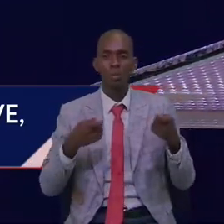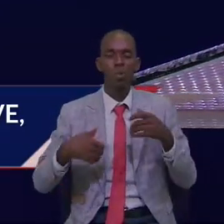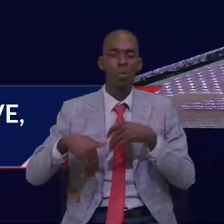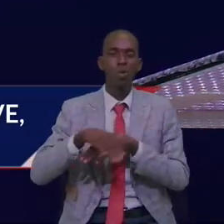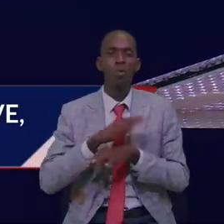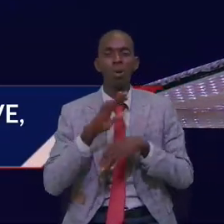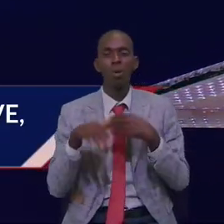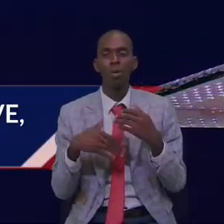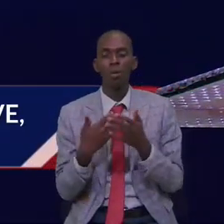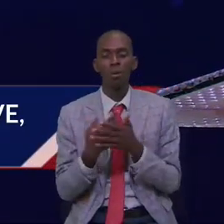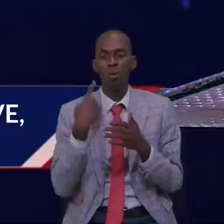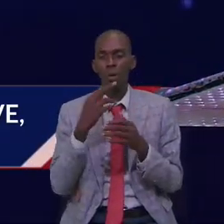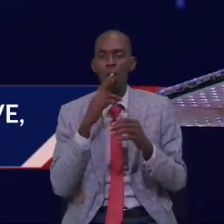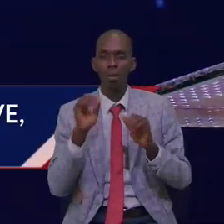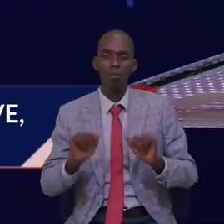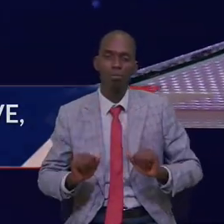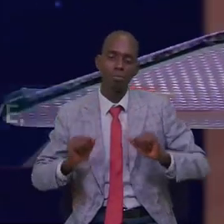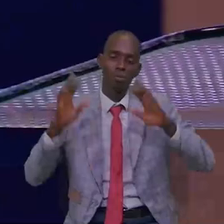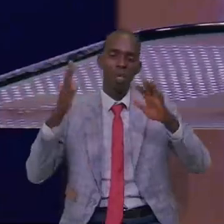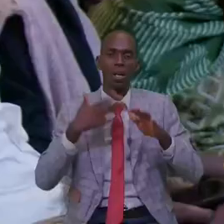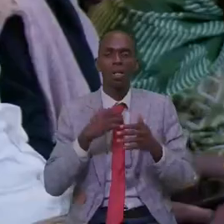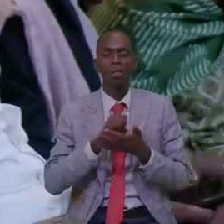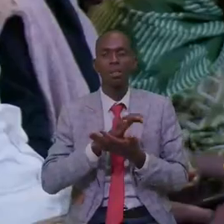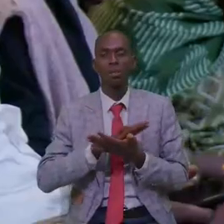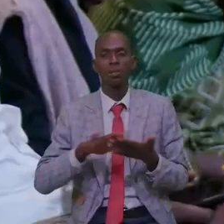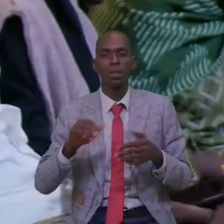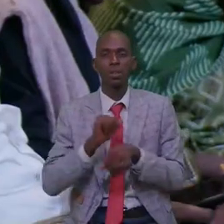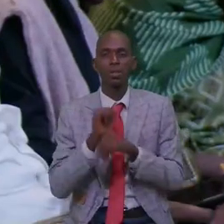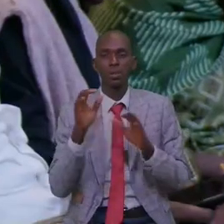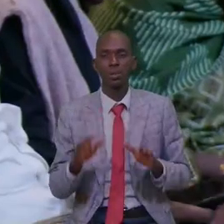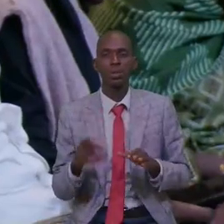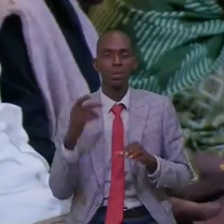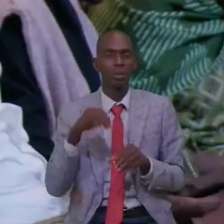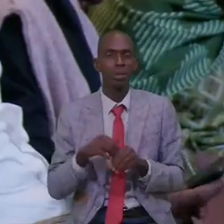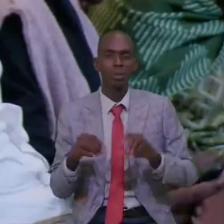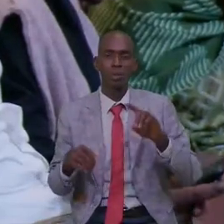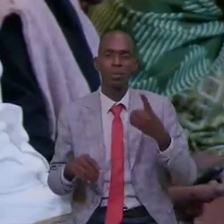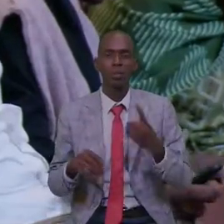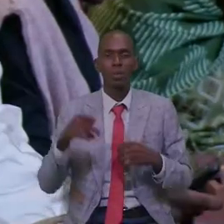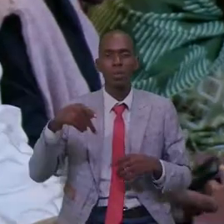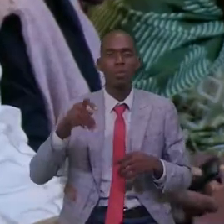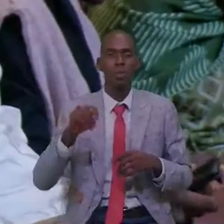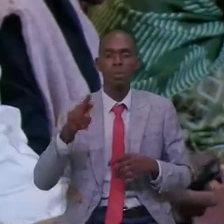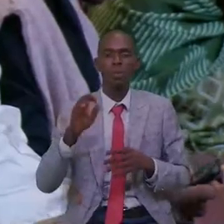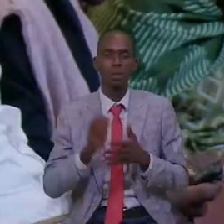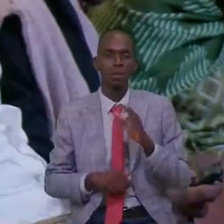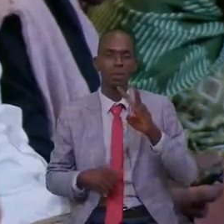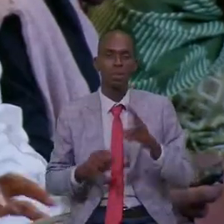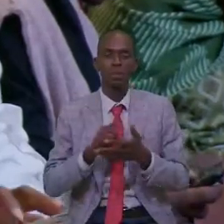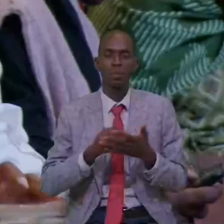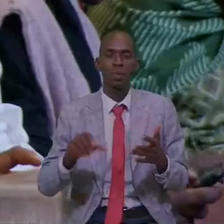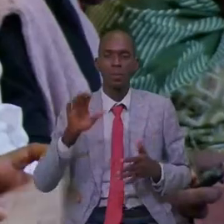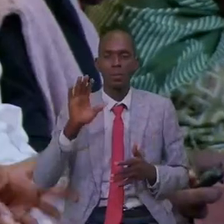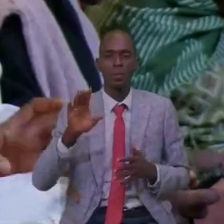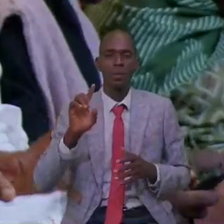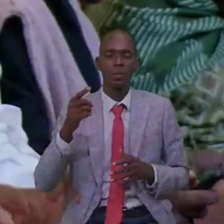sur ceux qui sont soumis et sanctifiés. 1 Pierre 1, 2, 1 Pierre 2, 5,